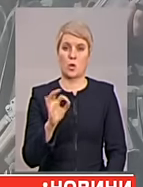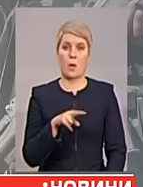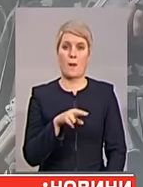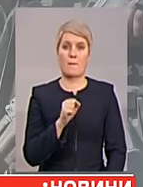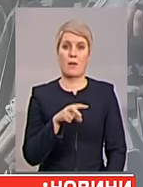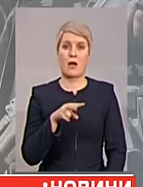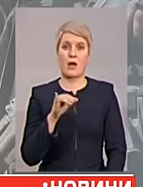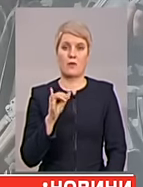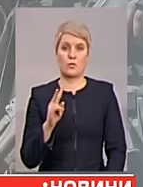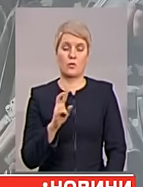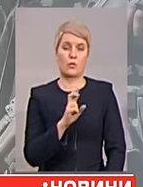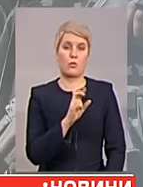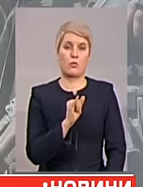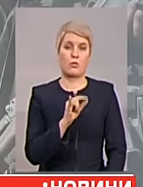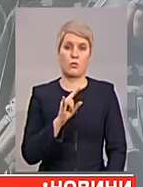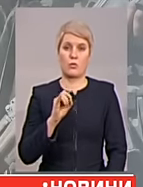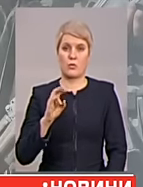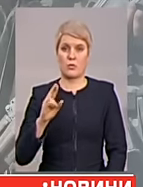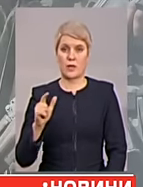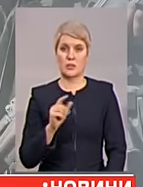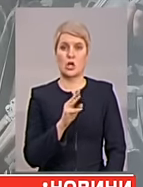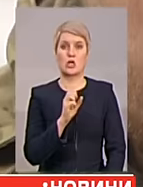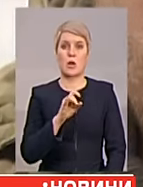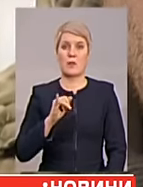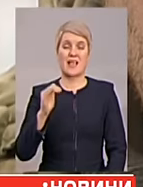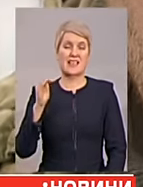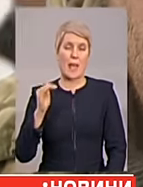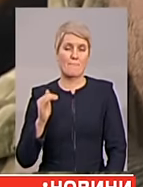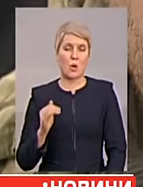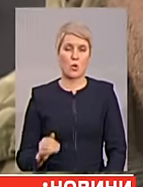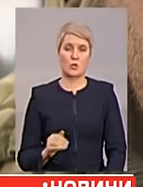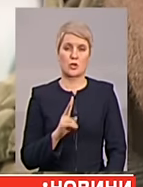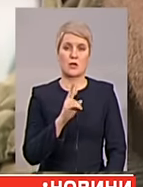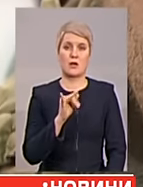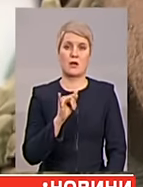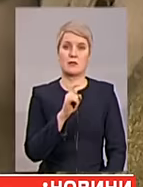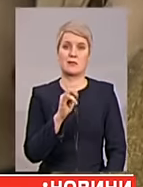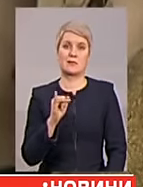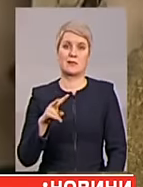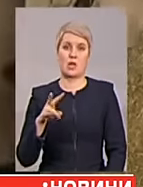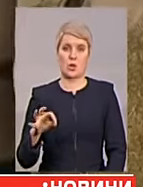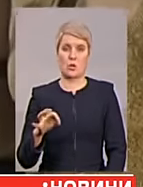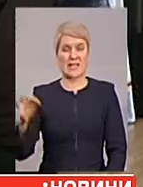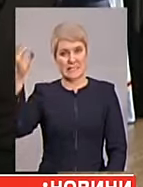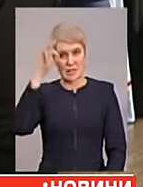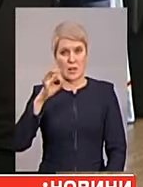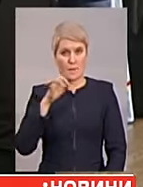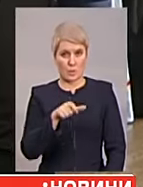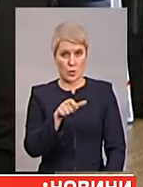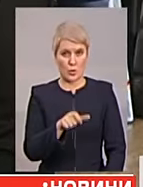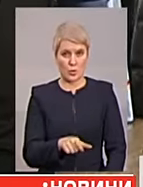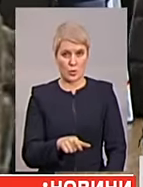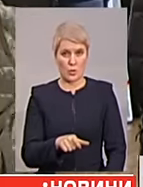Олег бурець Віталій Шамрай та наймолодший Андрій кизило згадуючи про нього майор Олексій Миронов не приховує сліз Це